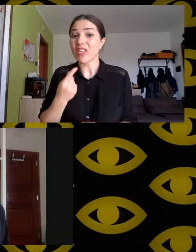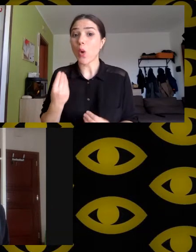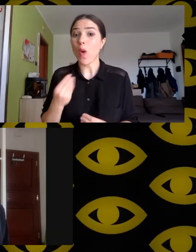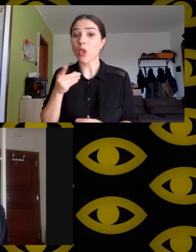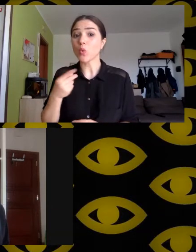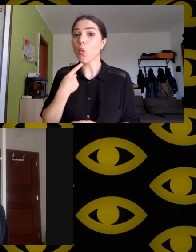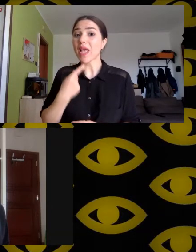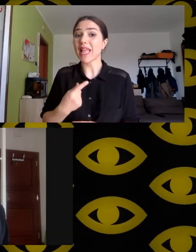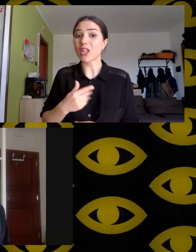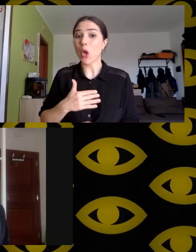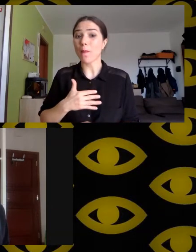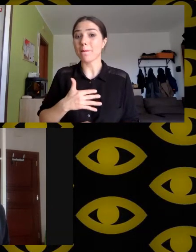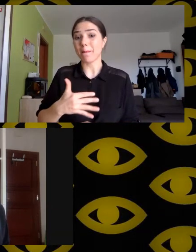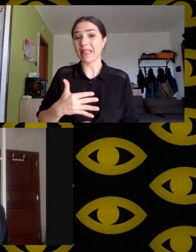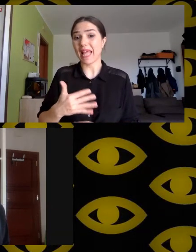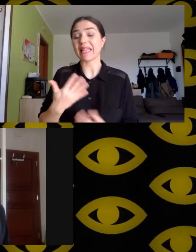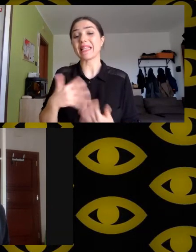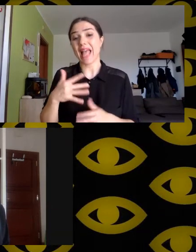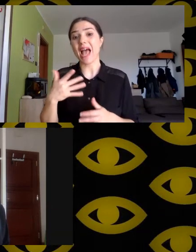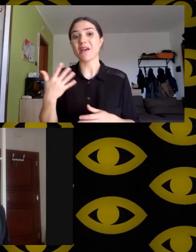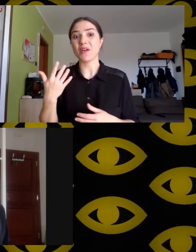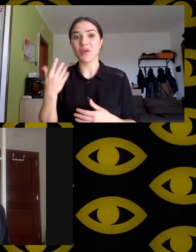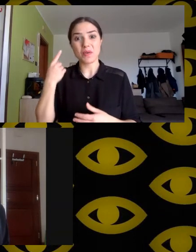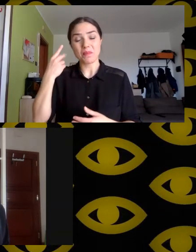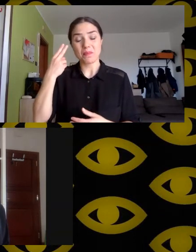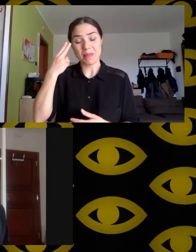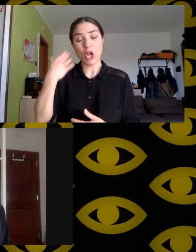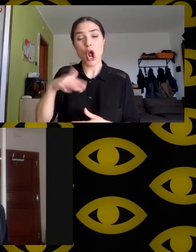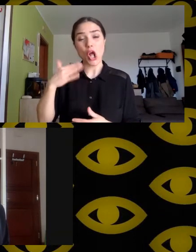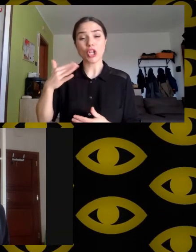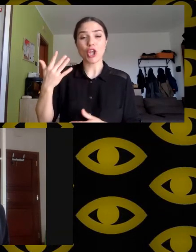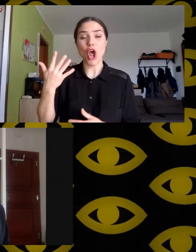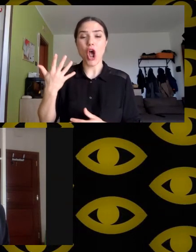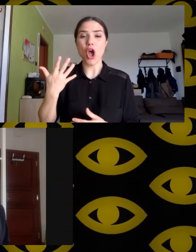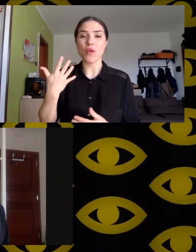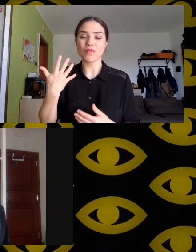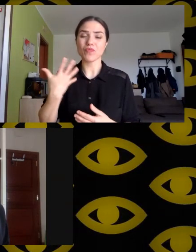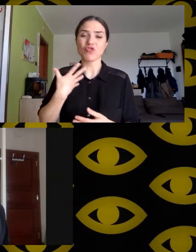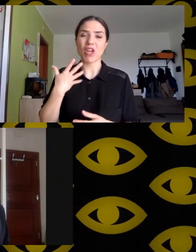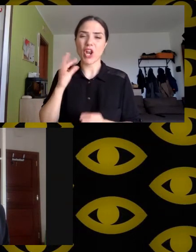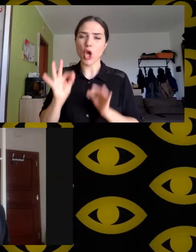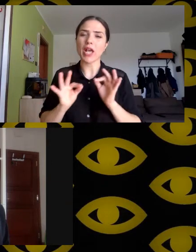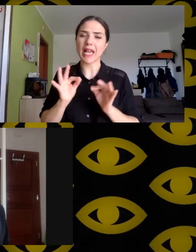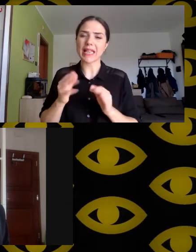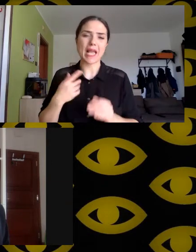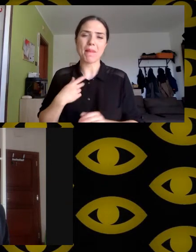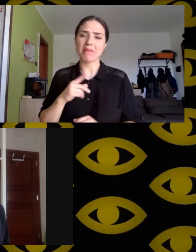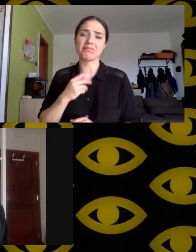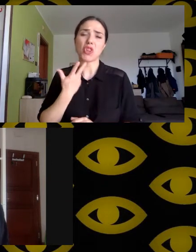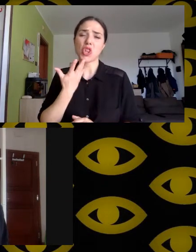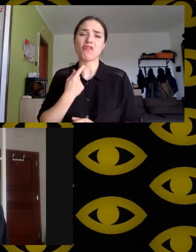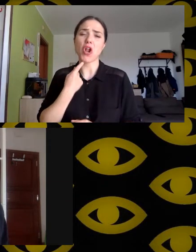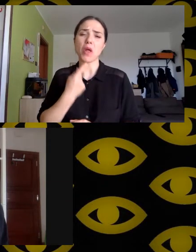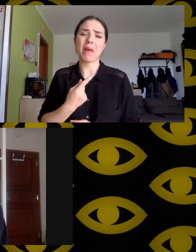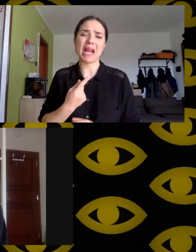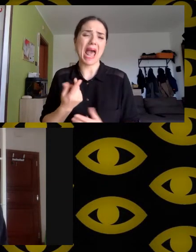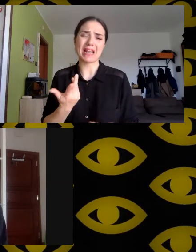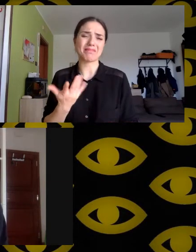appunto in questa sede che ne vorremmo parlarne, perché quelle osservazioni non meritano nemmeno di essere discusse, da tanto sono